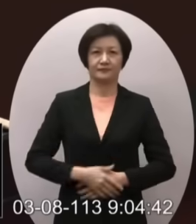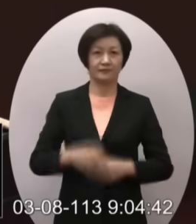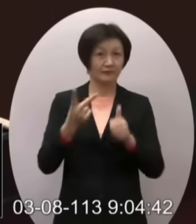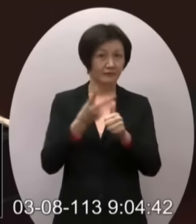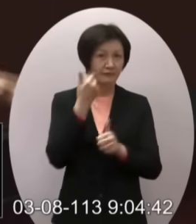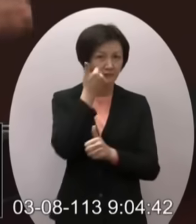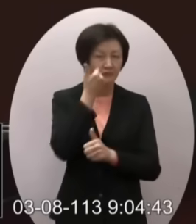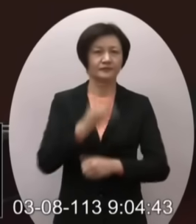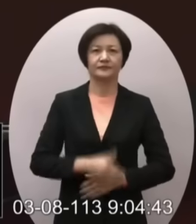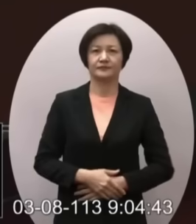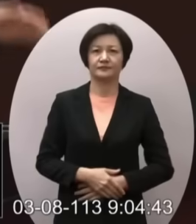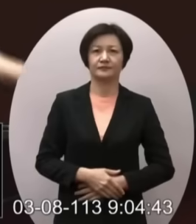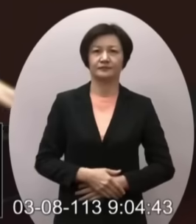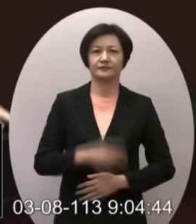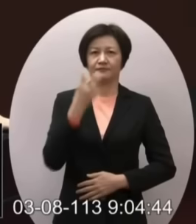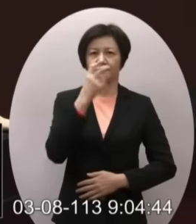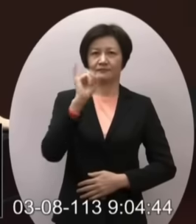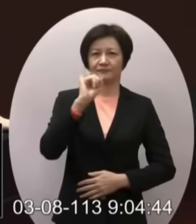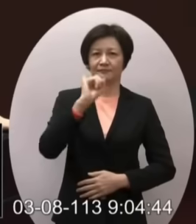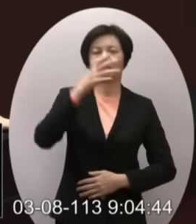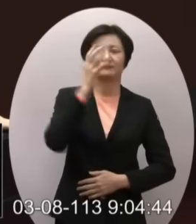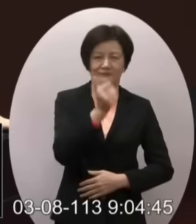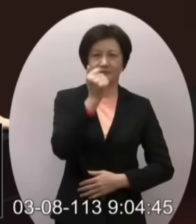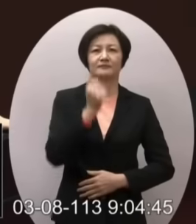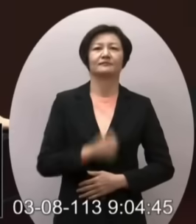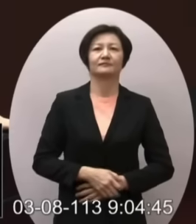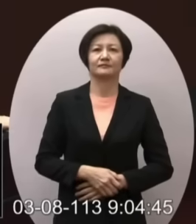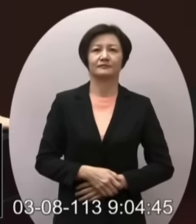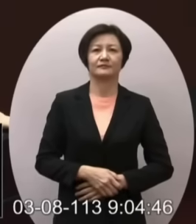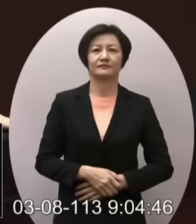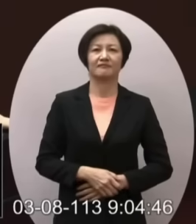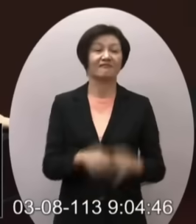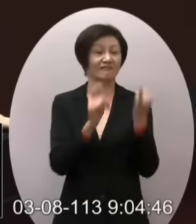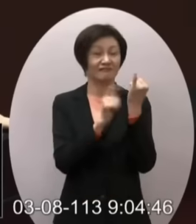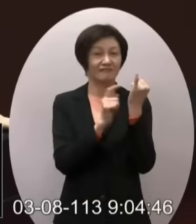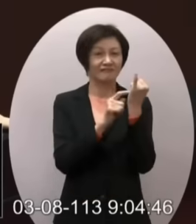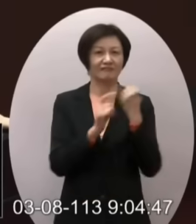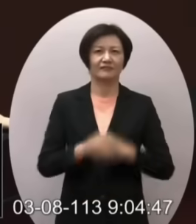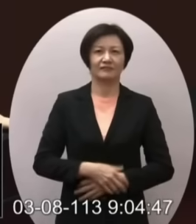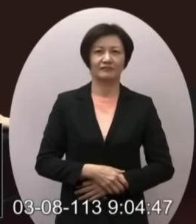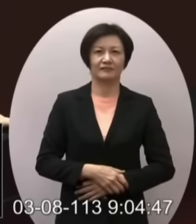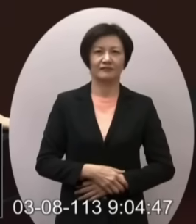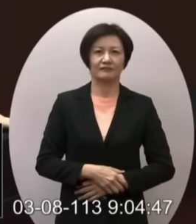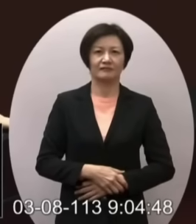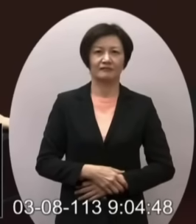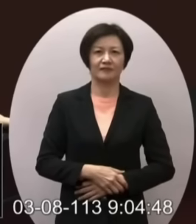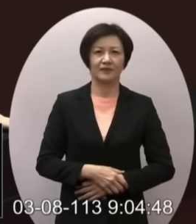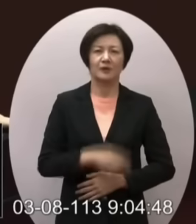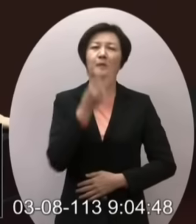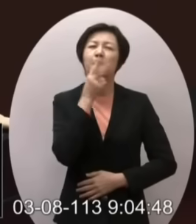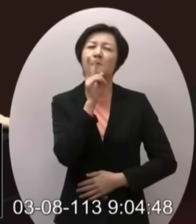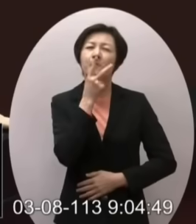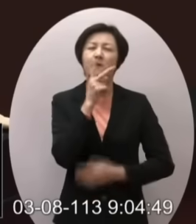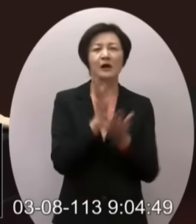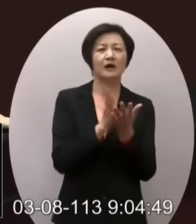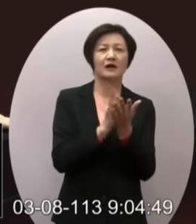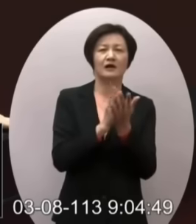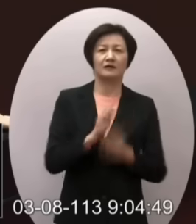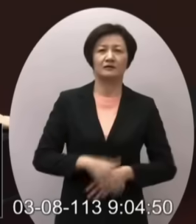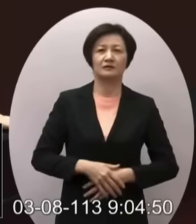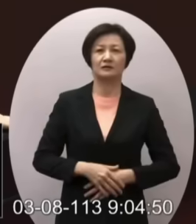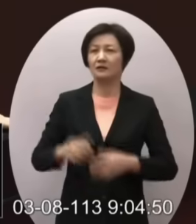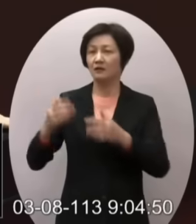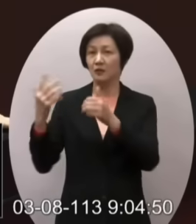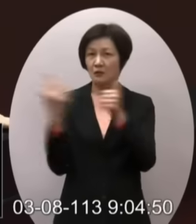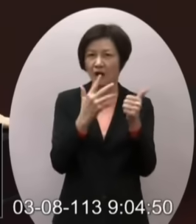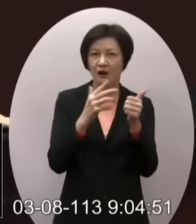第2名就是管碧玲主委，管碧玲主委就是反反复复答非